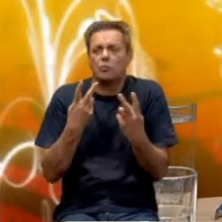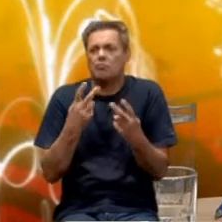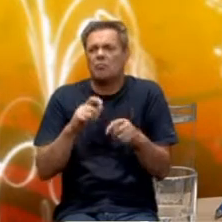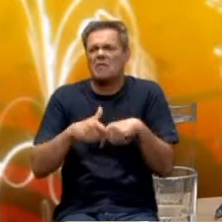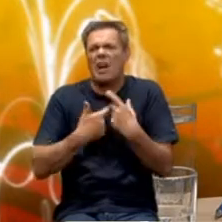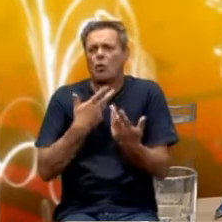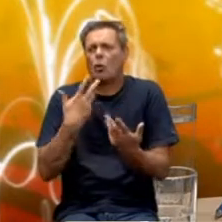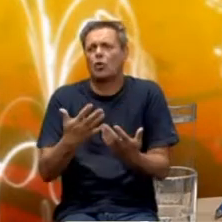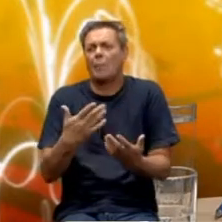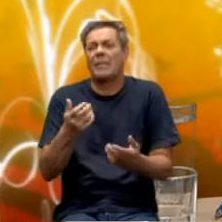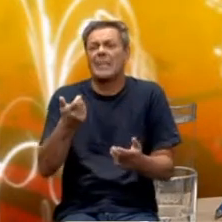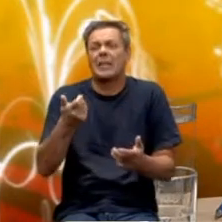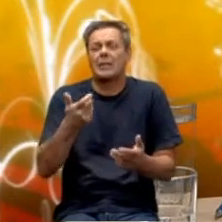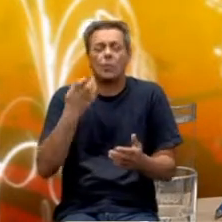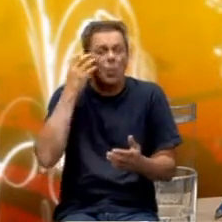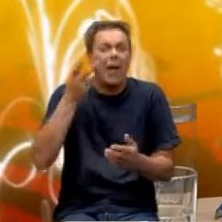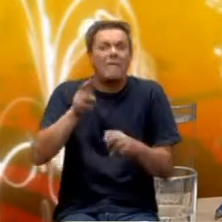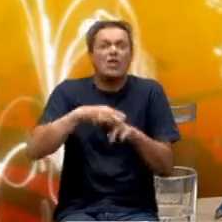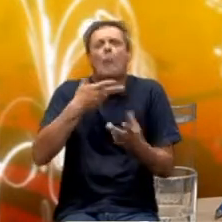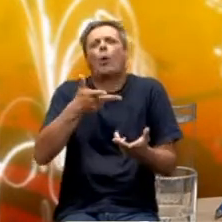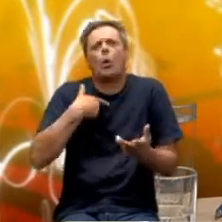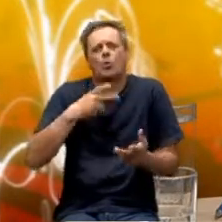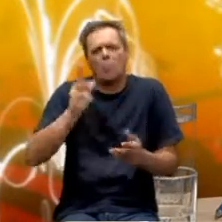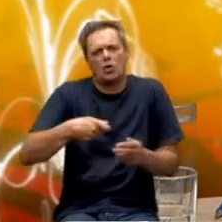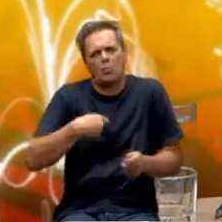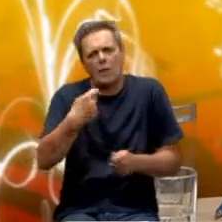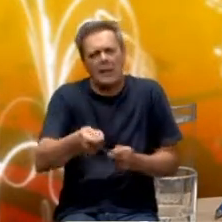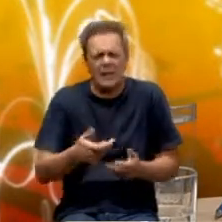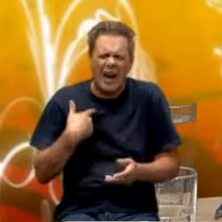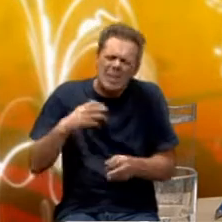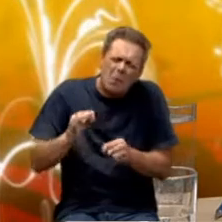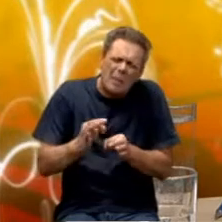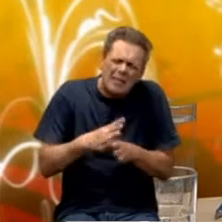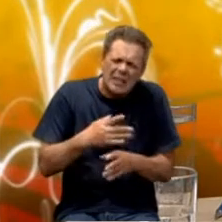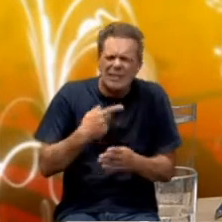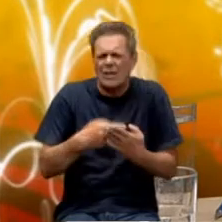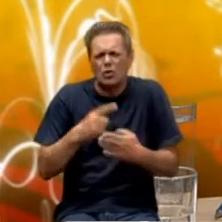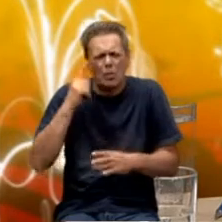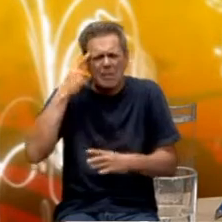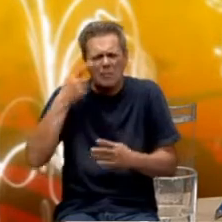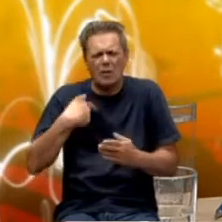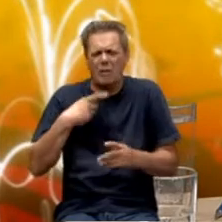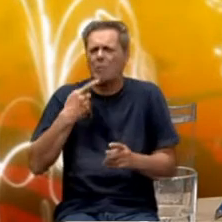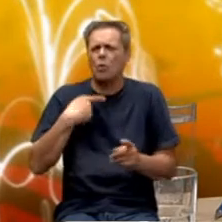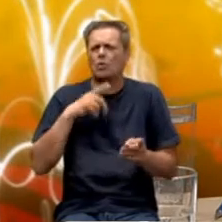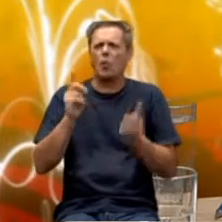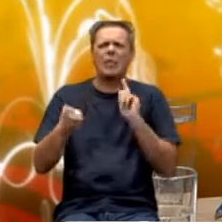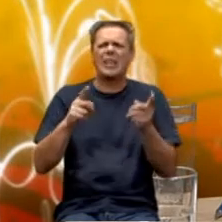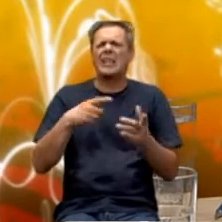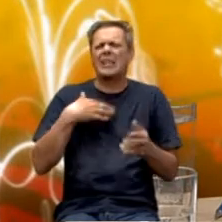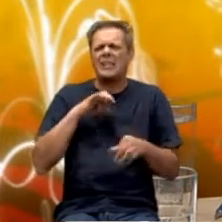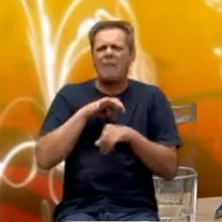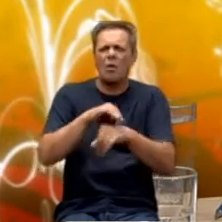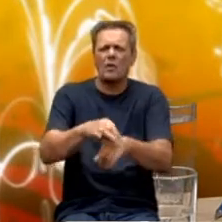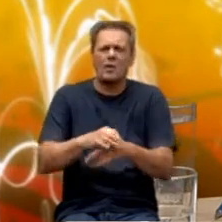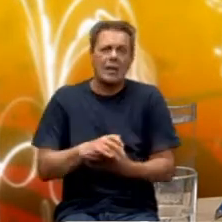više nego od onog što mogu kupiti. Često puta smo nesretni jer mislimo da sve mi možemo dirigirati, sve vodi sve